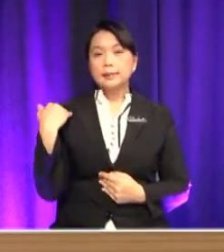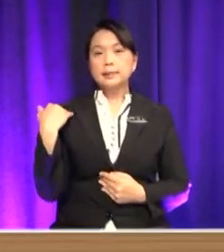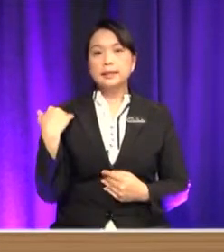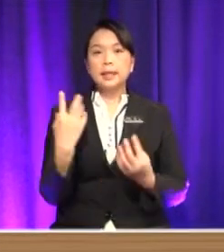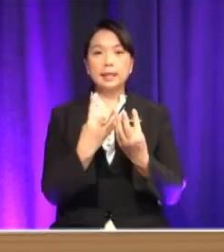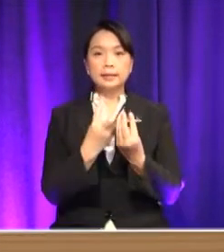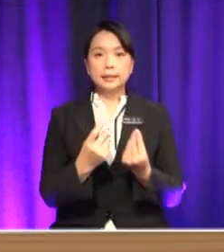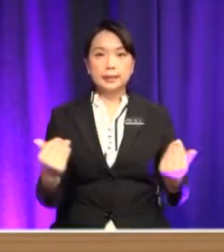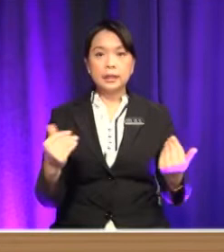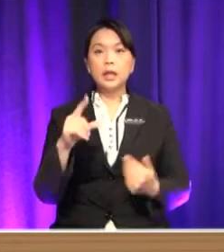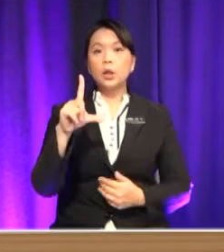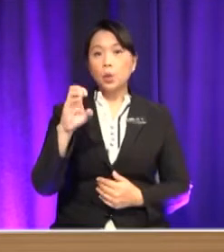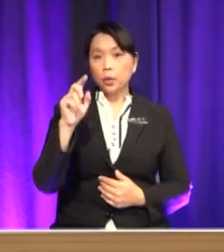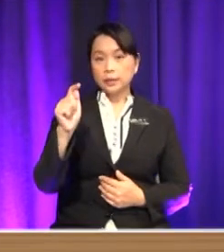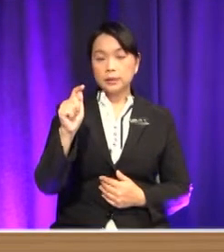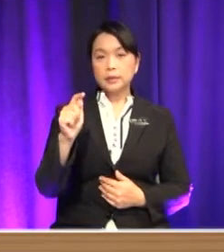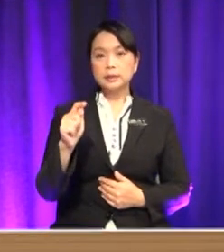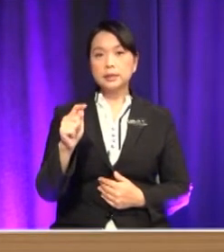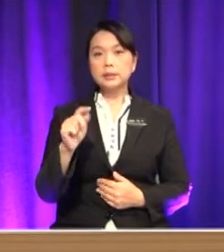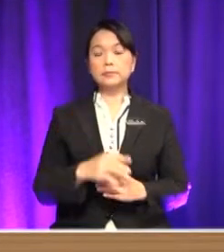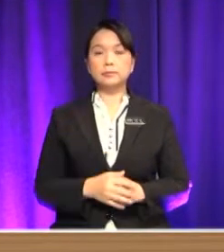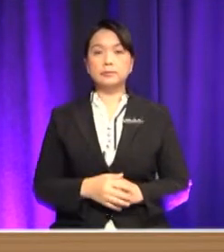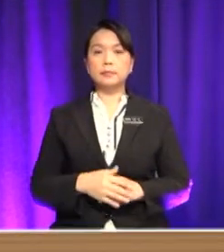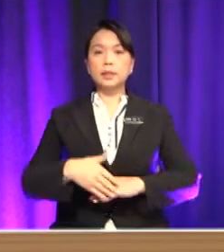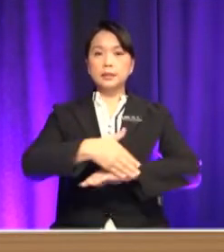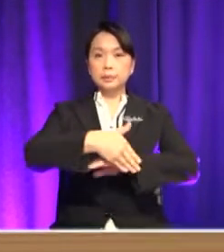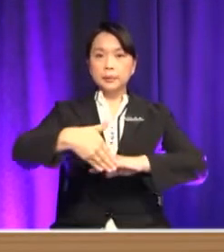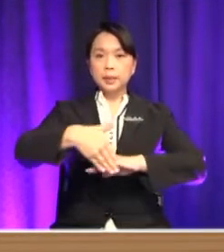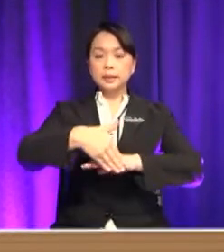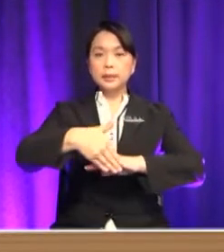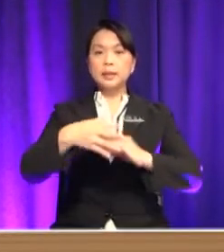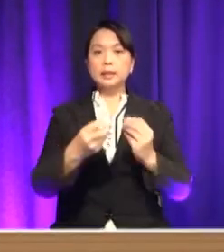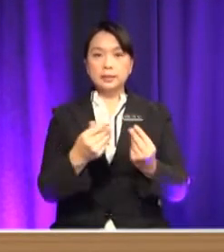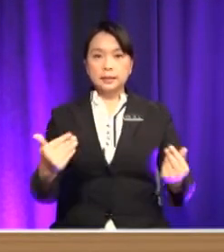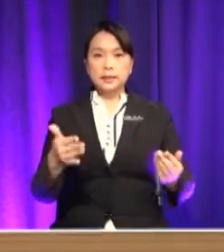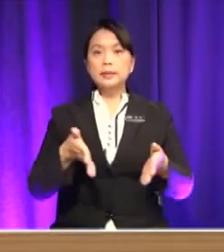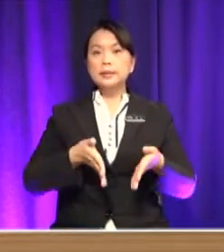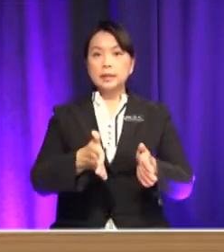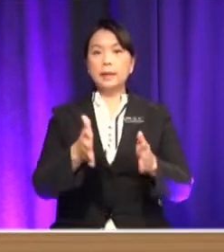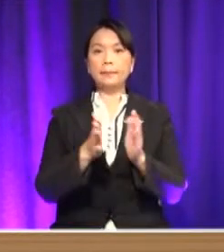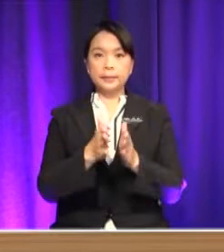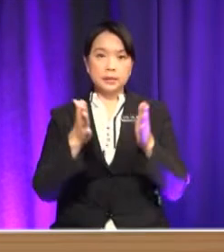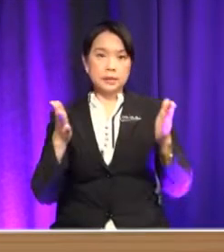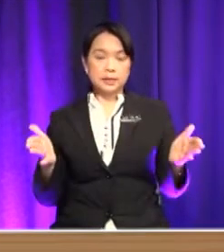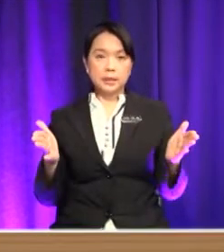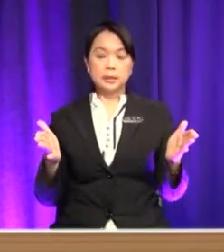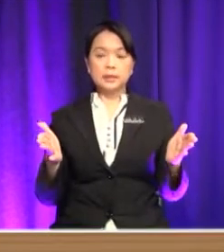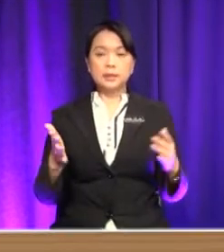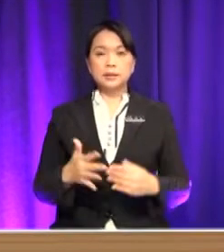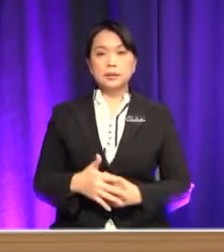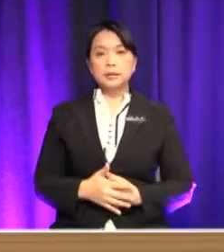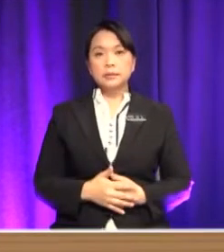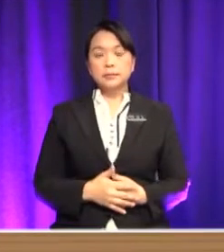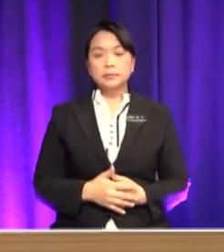yang berdekatan, sempadan tanah, jalan besar dan juga kemudahan-kemudahan yang